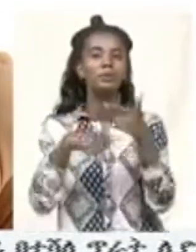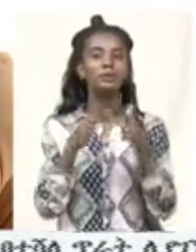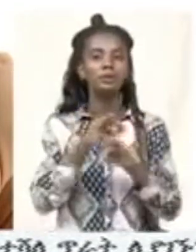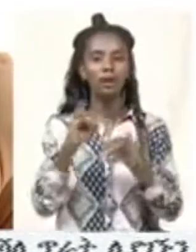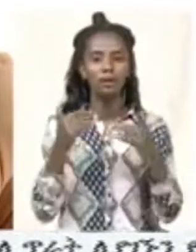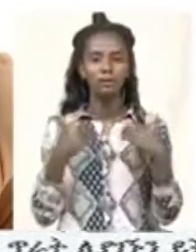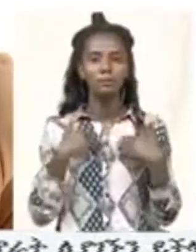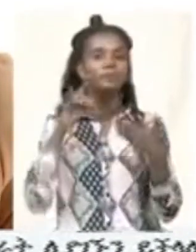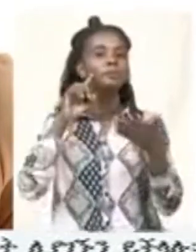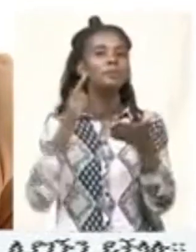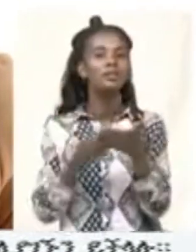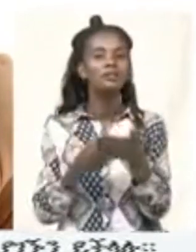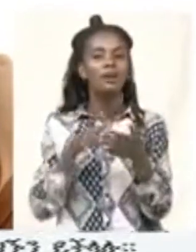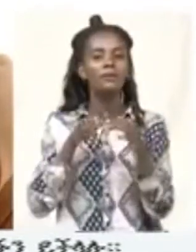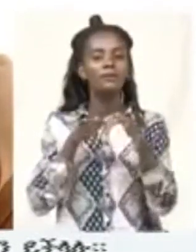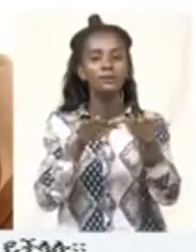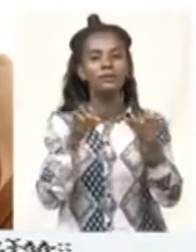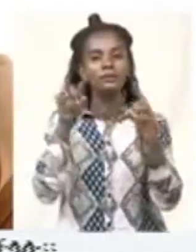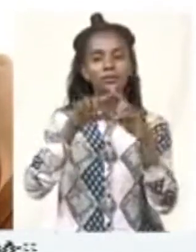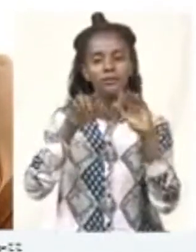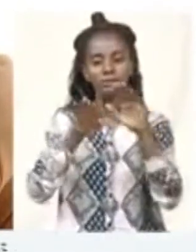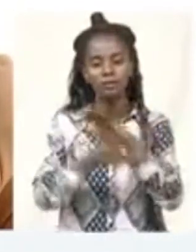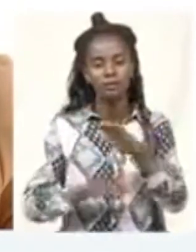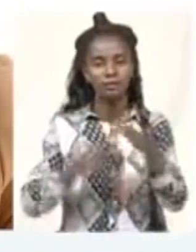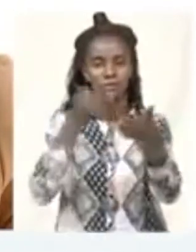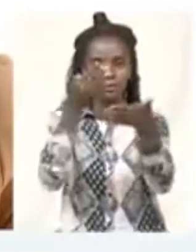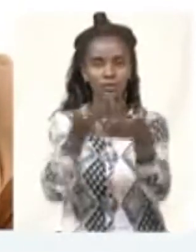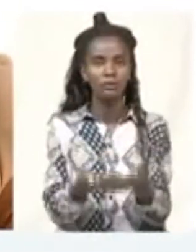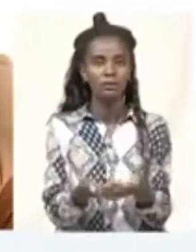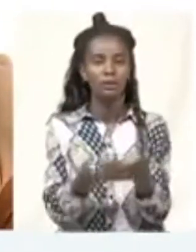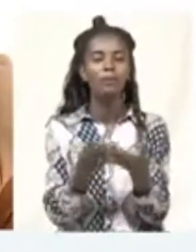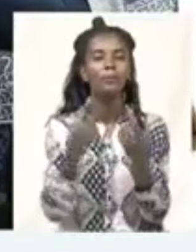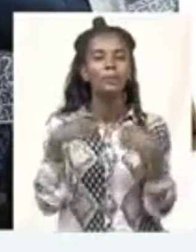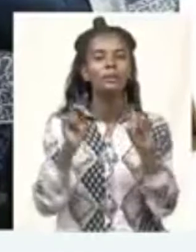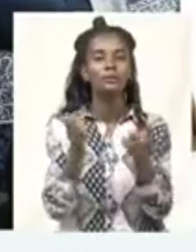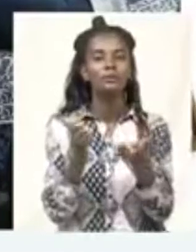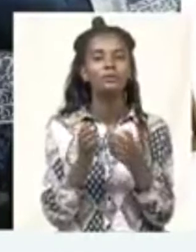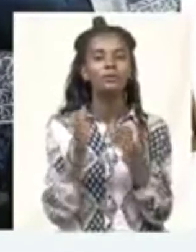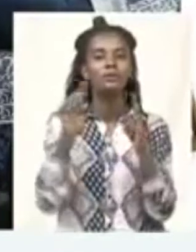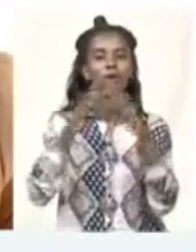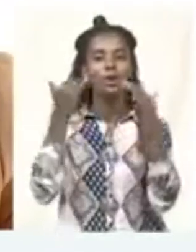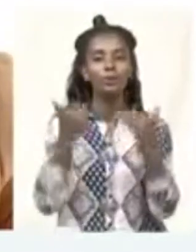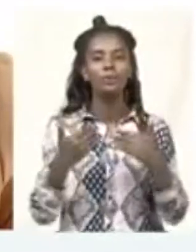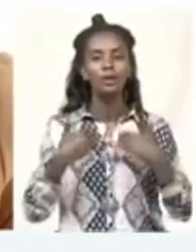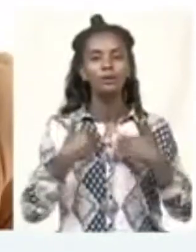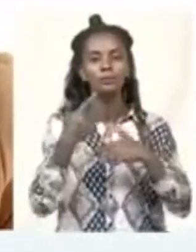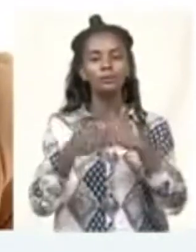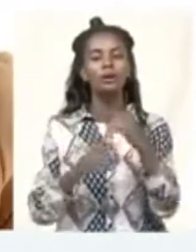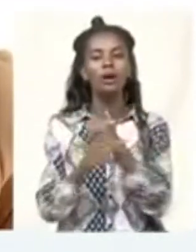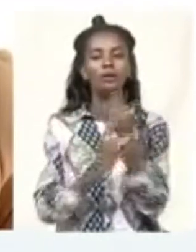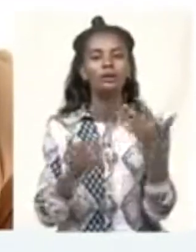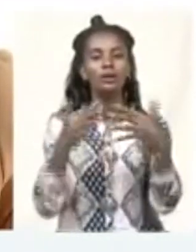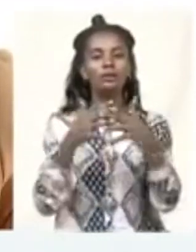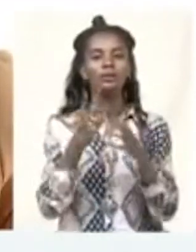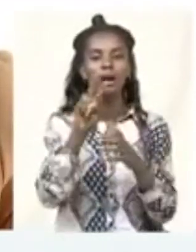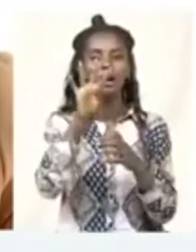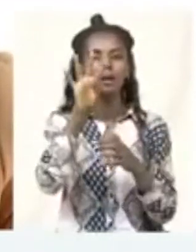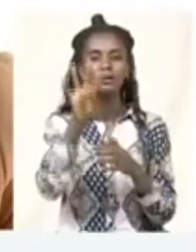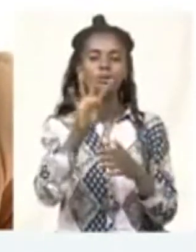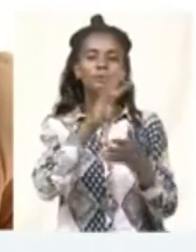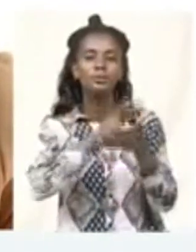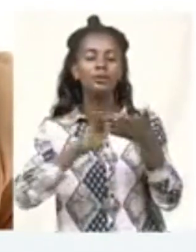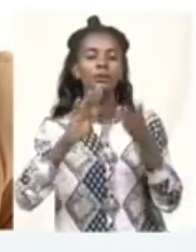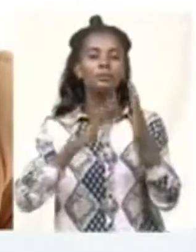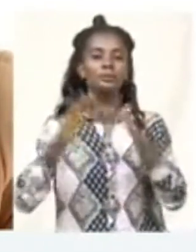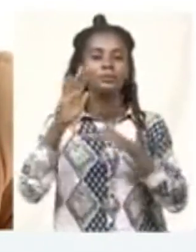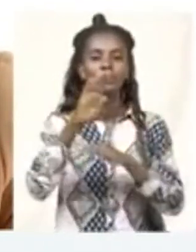እንዳለብንና መረጃ ፍሰቱ በዚህ ልክ እስከታች ድረስ እንዲደርስ መጠቆም ፈልጋለሁ። እስካሁን ባለው ሂደት በሀገር አቀፍ ደረጃ ከ24 ሚሊዮን በላይ